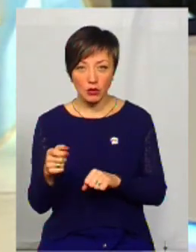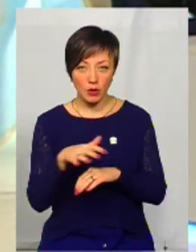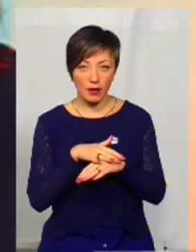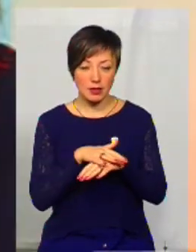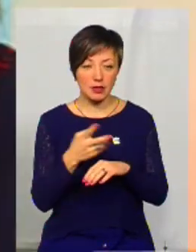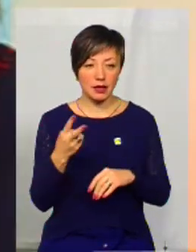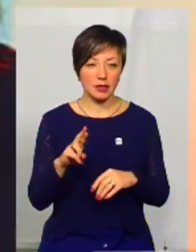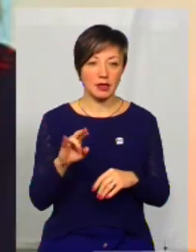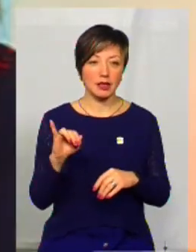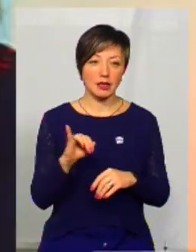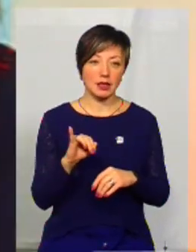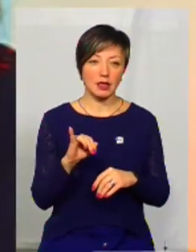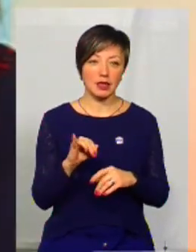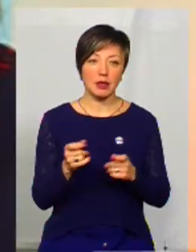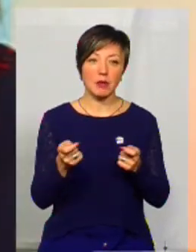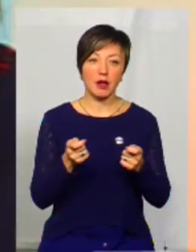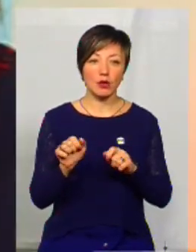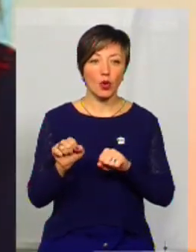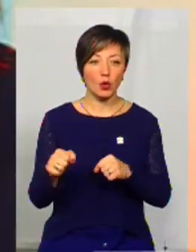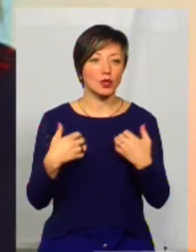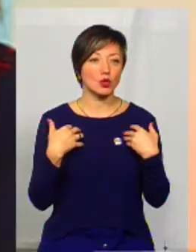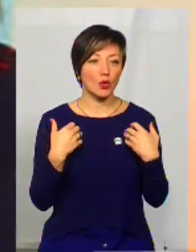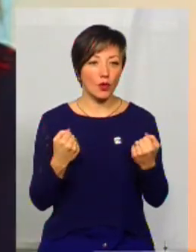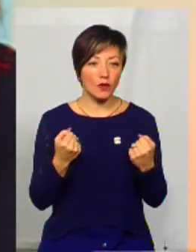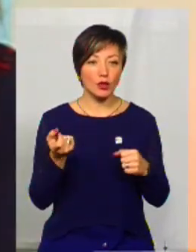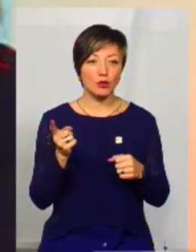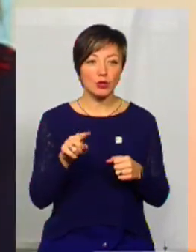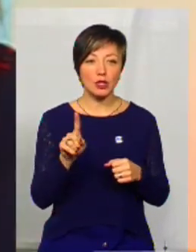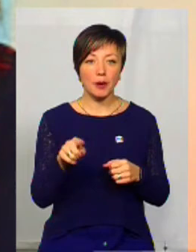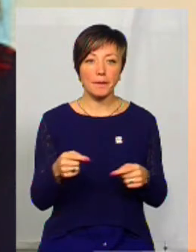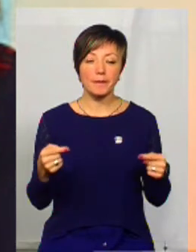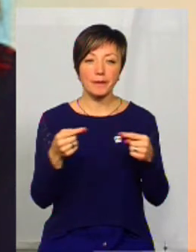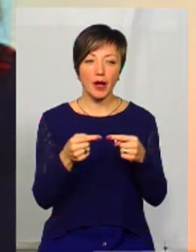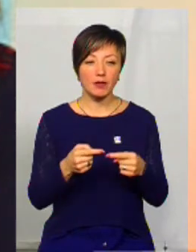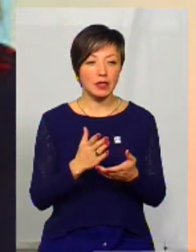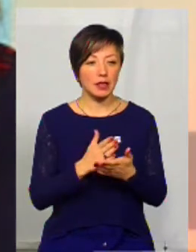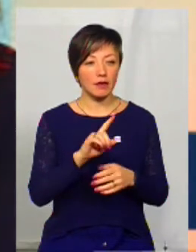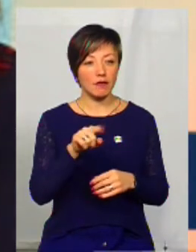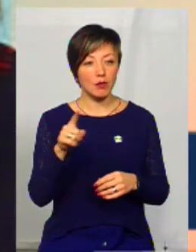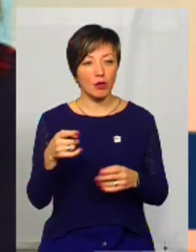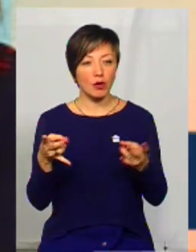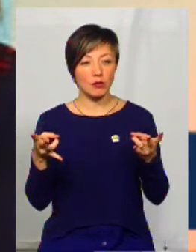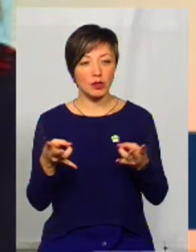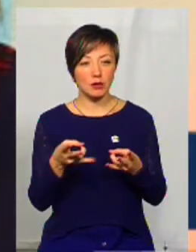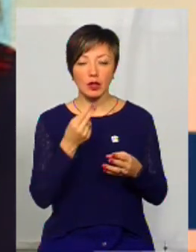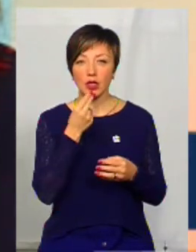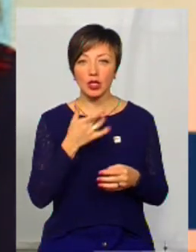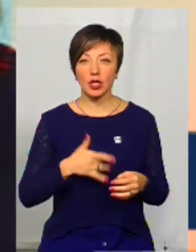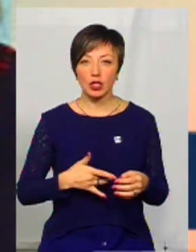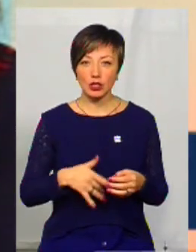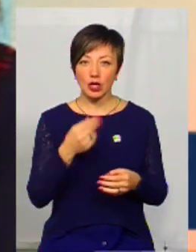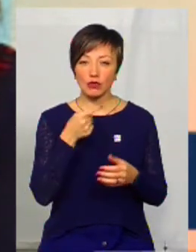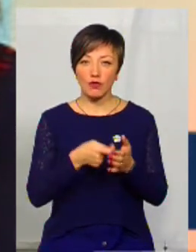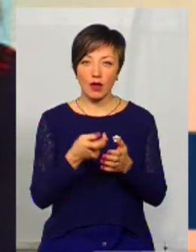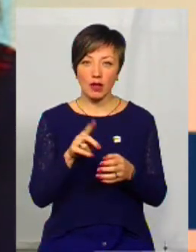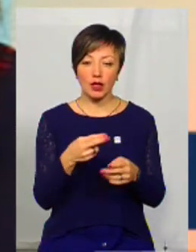захисту населення, і департамент охорони здоров'я, тому що там і певні є вимоги, де потрібно і дієтичне харчування, і